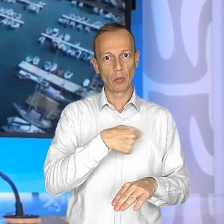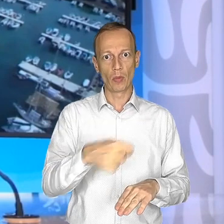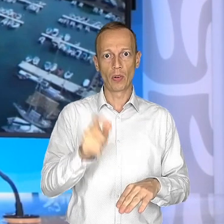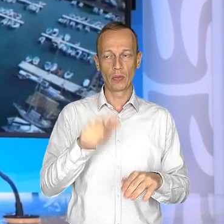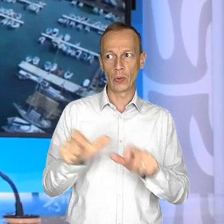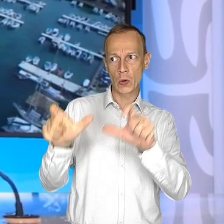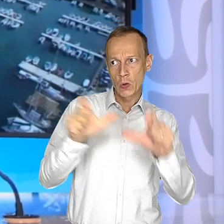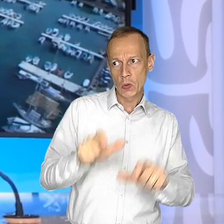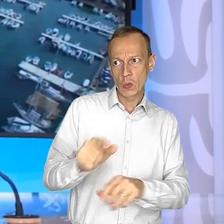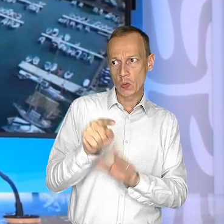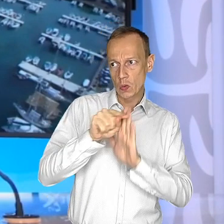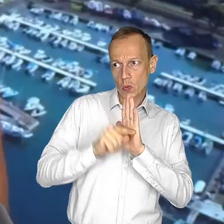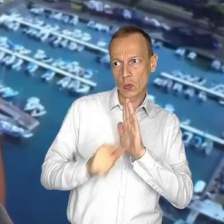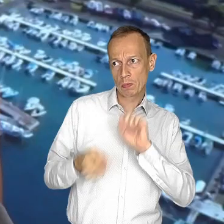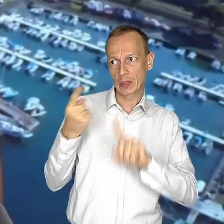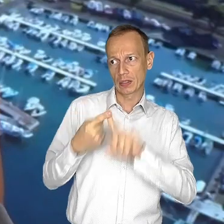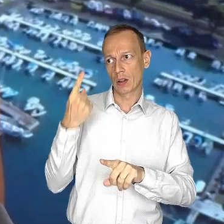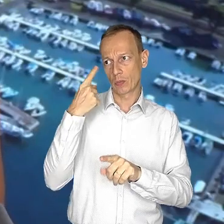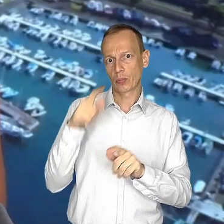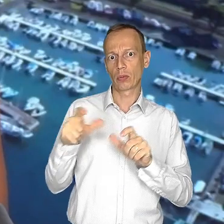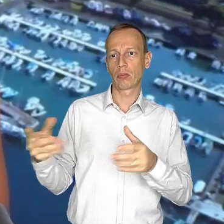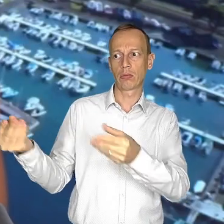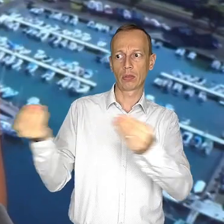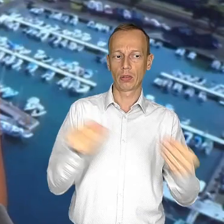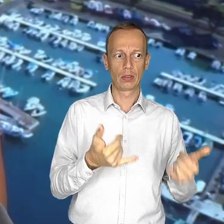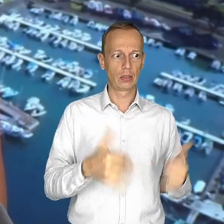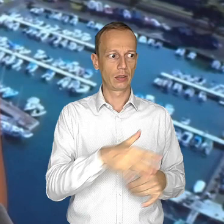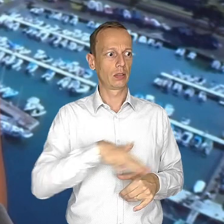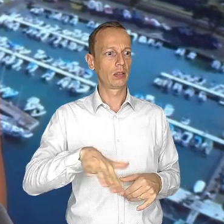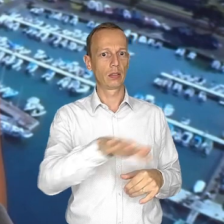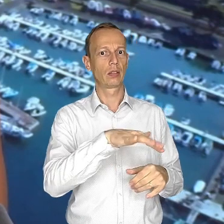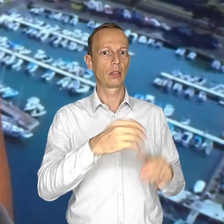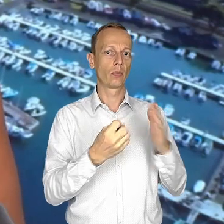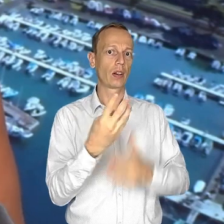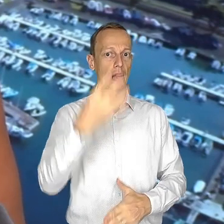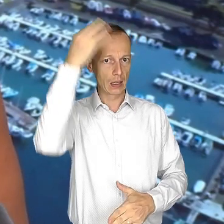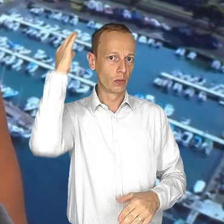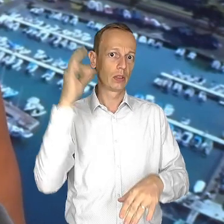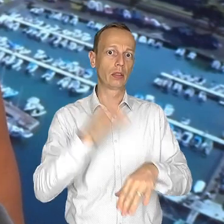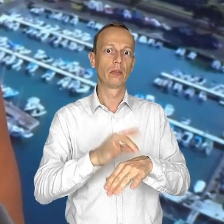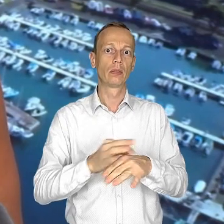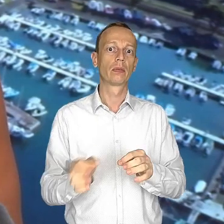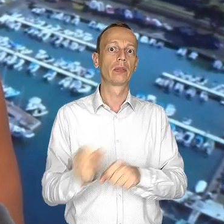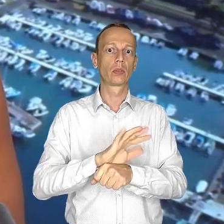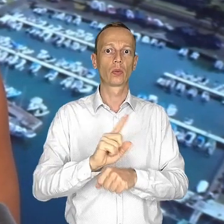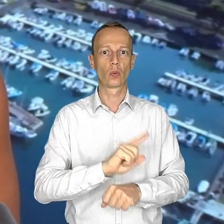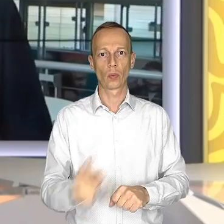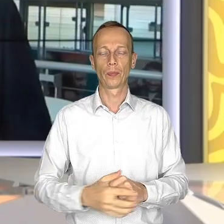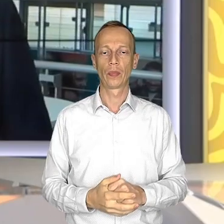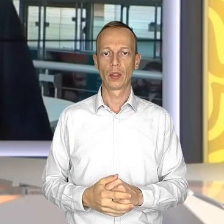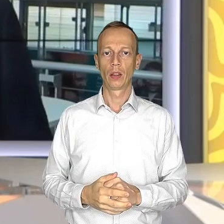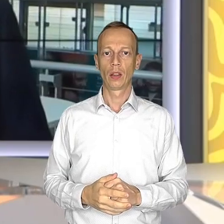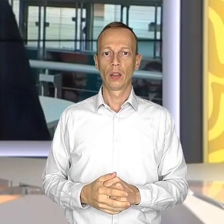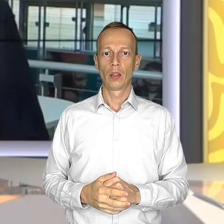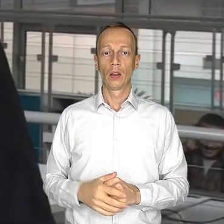conditions sanitaires particulières. Notre confrère William Cromwell nous explique cela depuis l'Hexagone. Regardez. C'est à